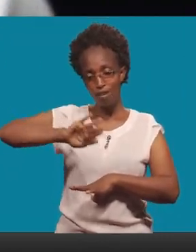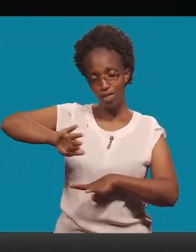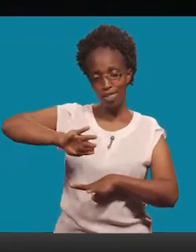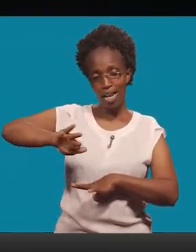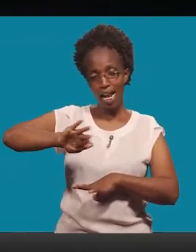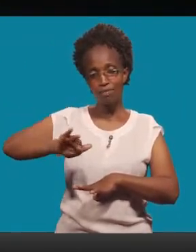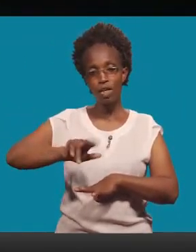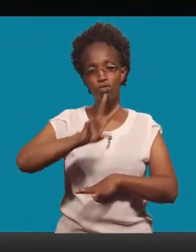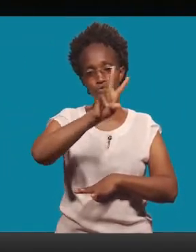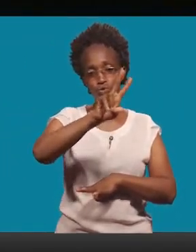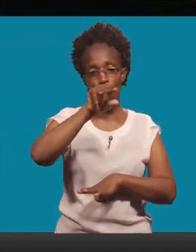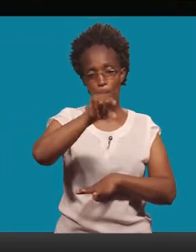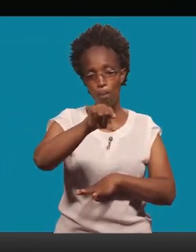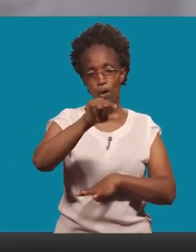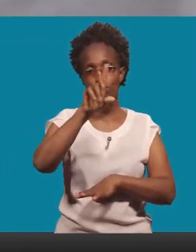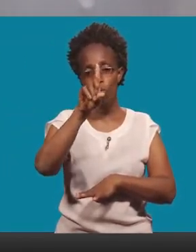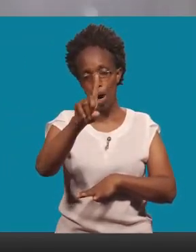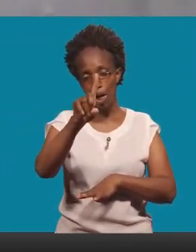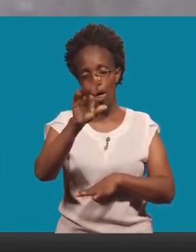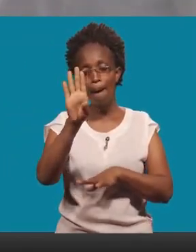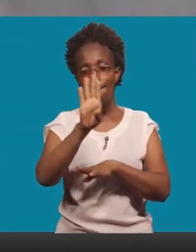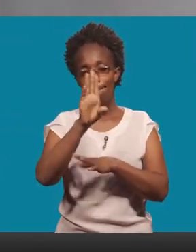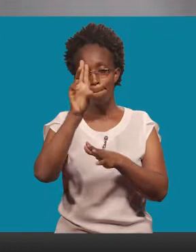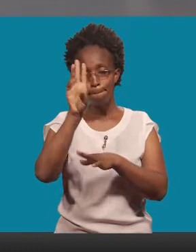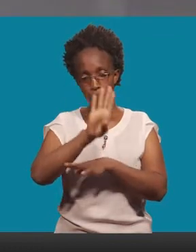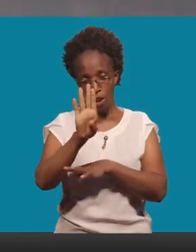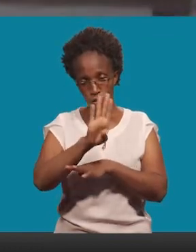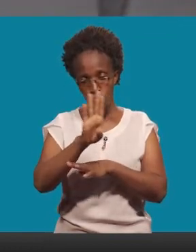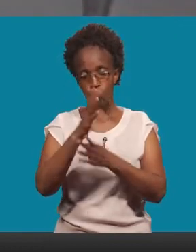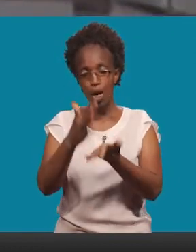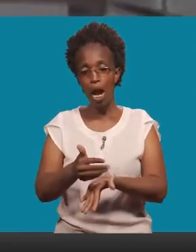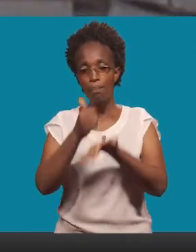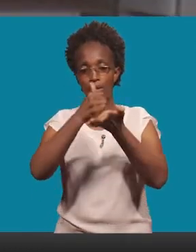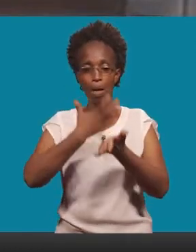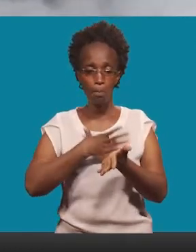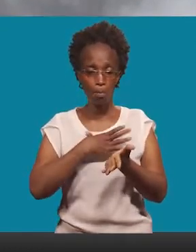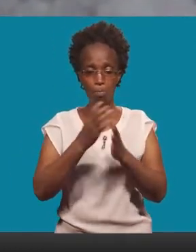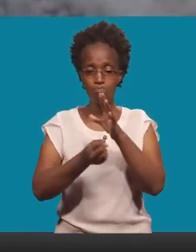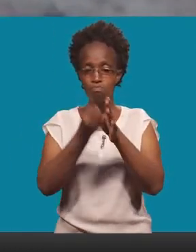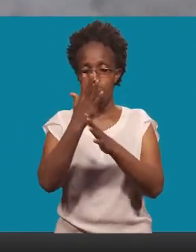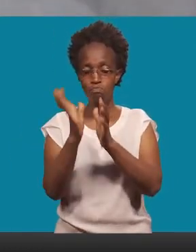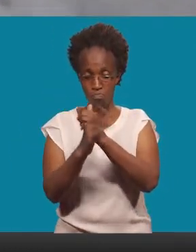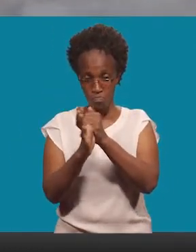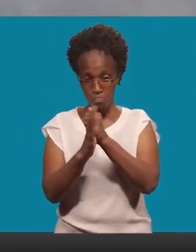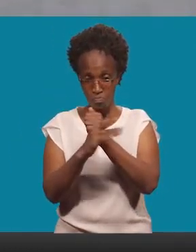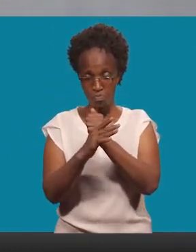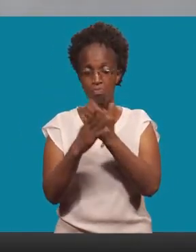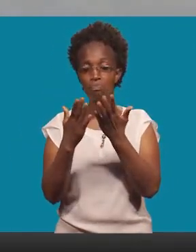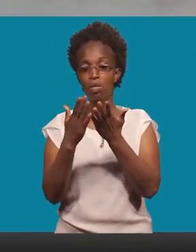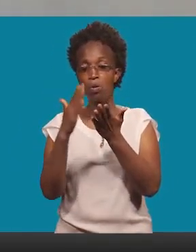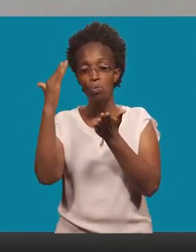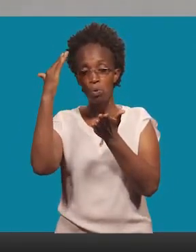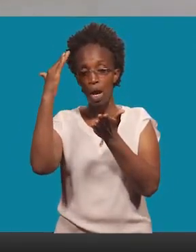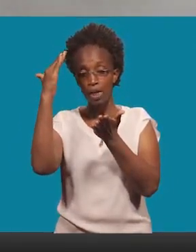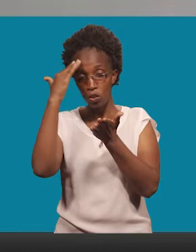bilioni 41 cha kuwawezesha wafugaji wa samaki kuzalisha samaki wa kutosha, ikizingatiwa kuwa taifa